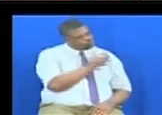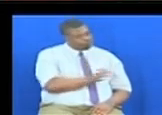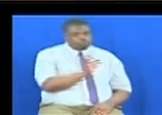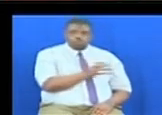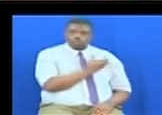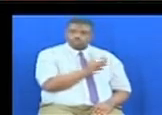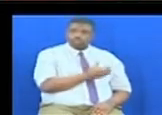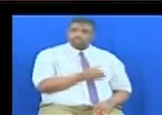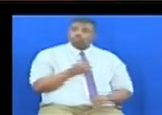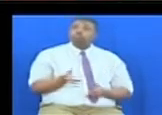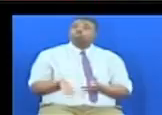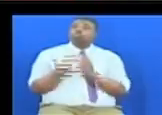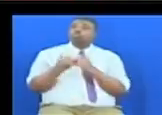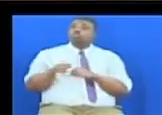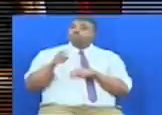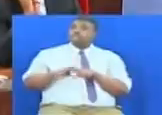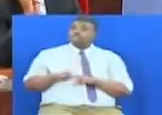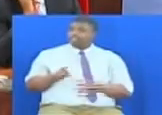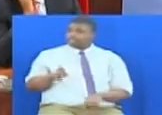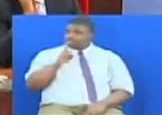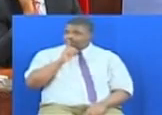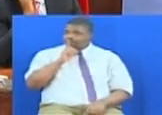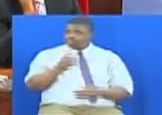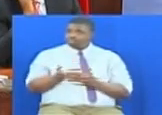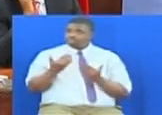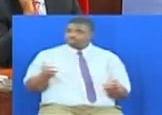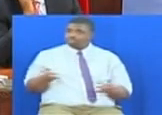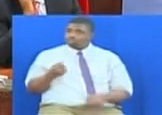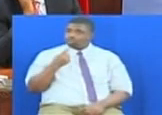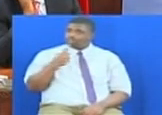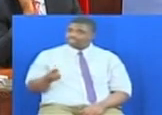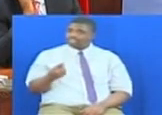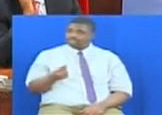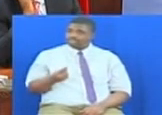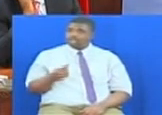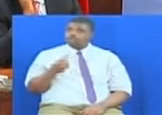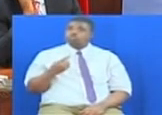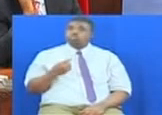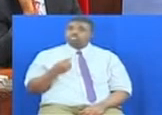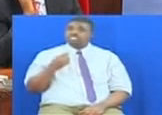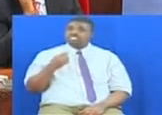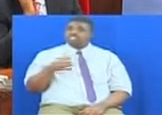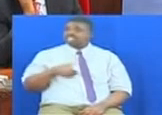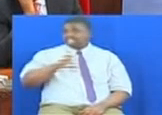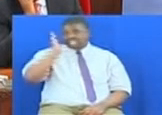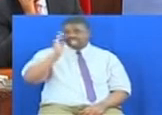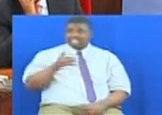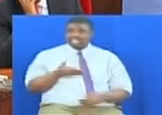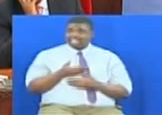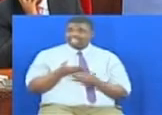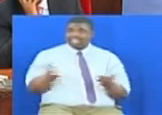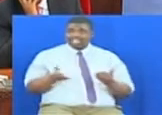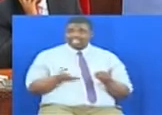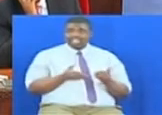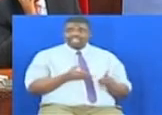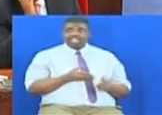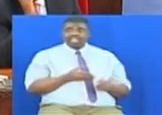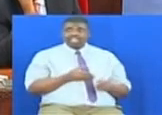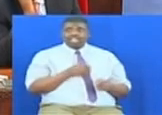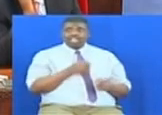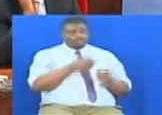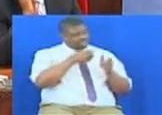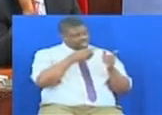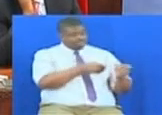Tungeweza kukaa kimya. Lakini kwa sababu wameisingizia serikali kwamba eti ameshambuliwa kisiasa,